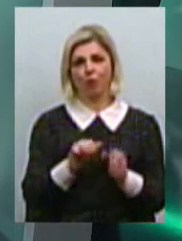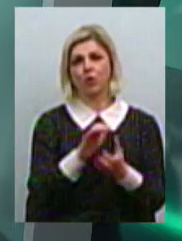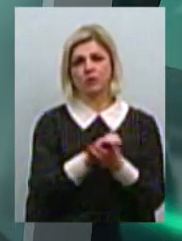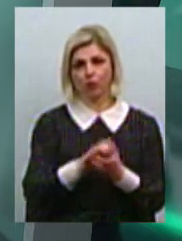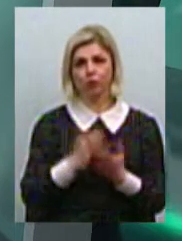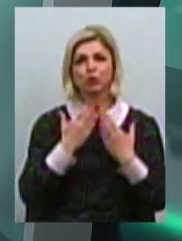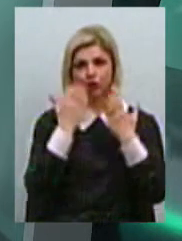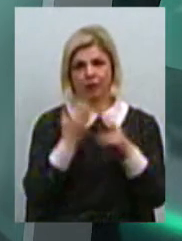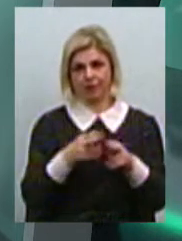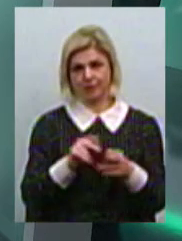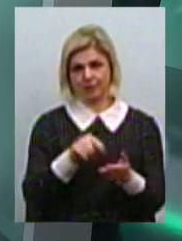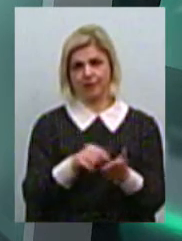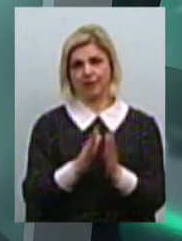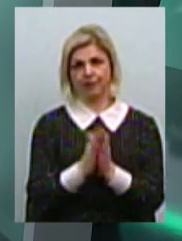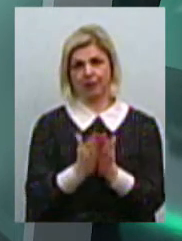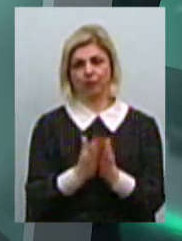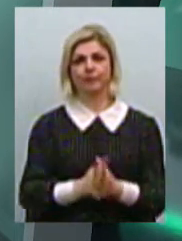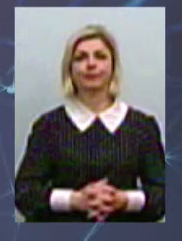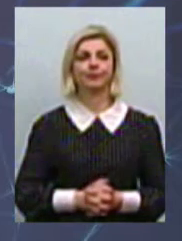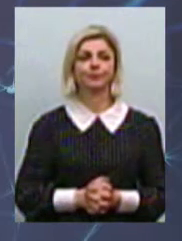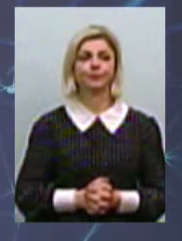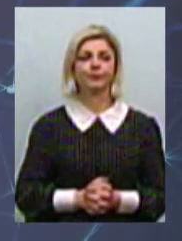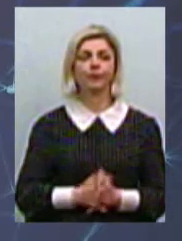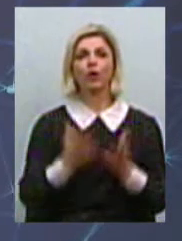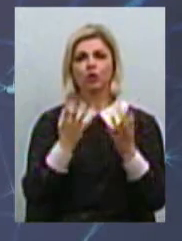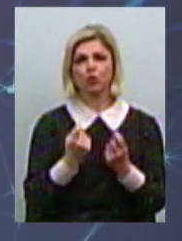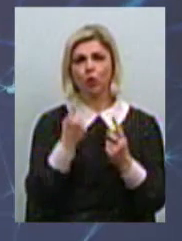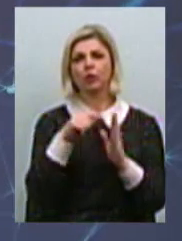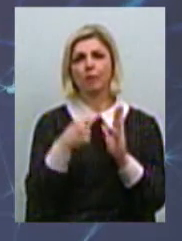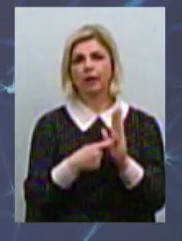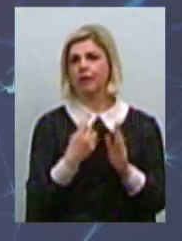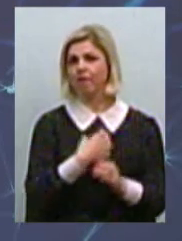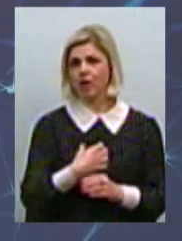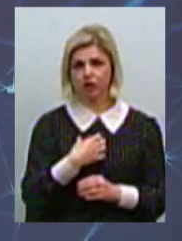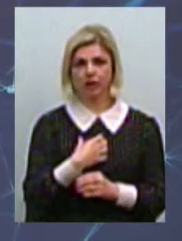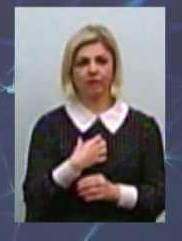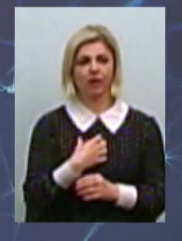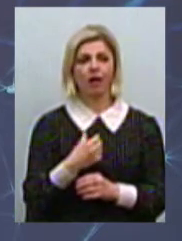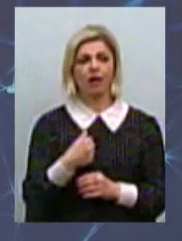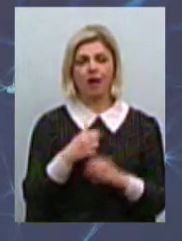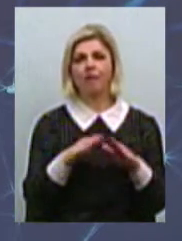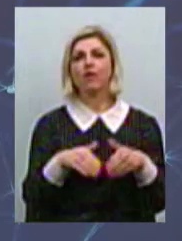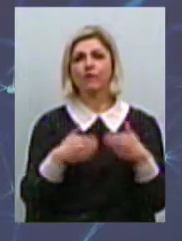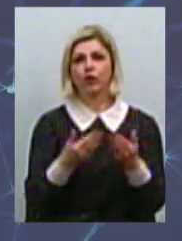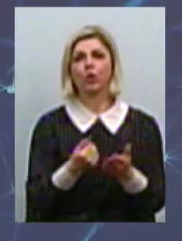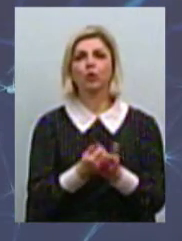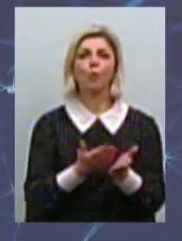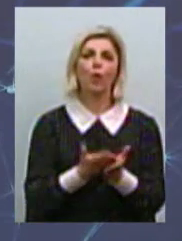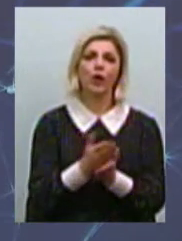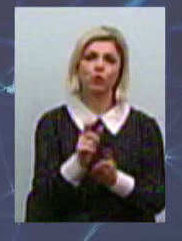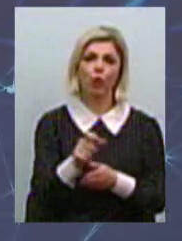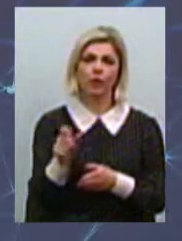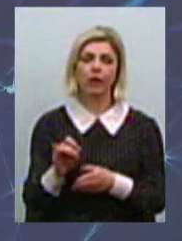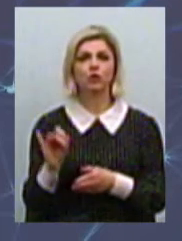познайомитися з цим виданням. Ще одне питання, як на мене дуже важливе, з яким я звертаюсь у цій студії до політологів, до істориків.